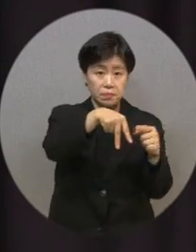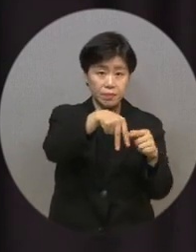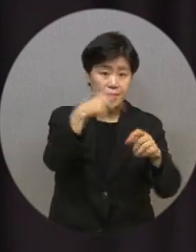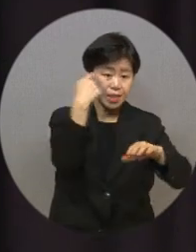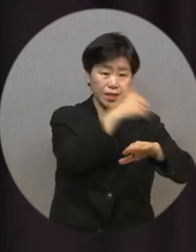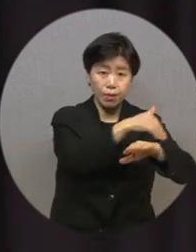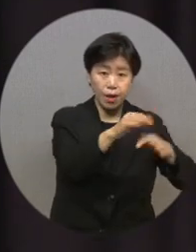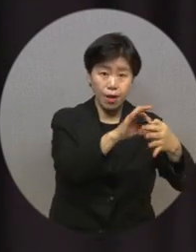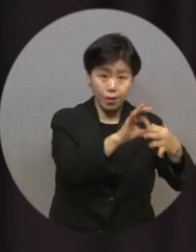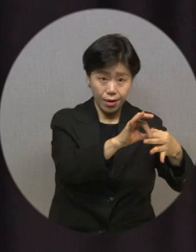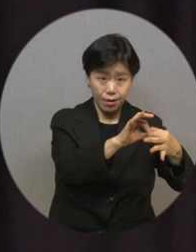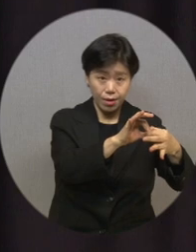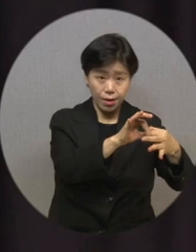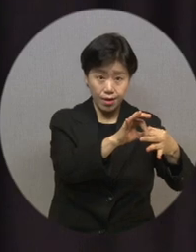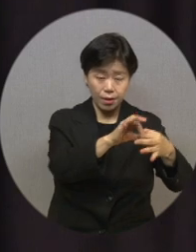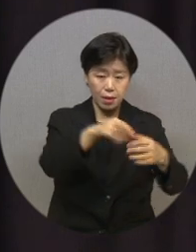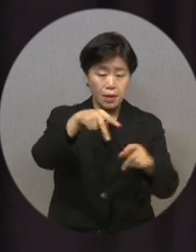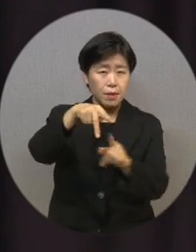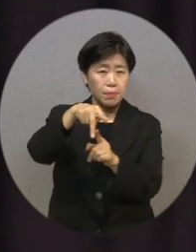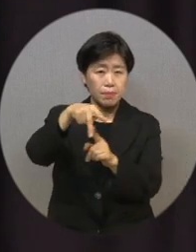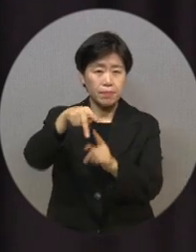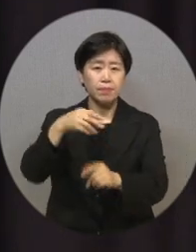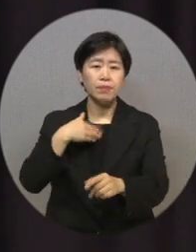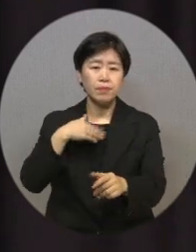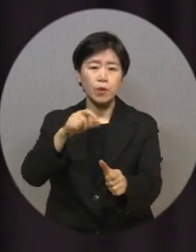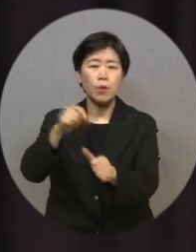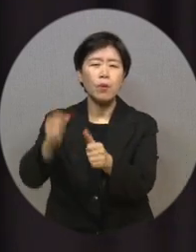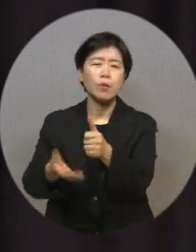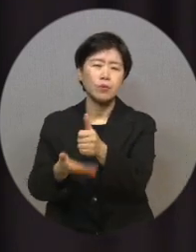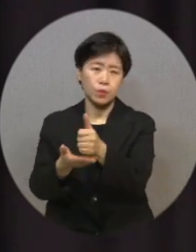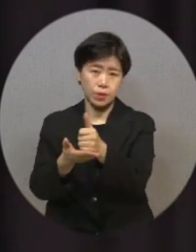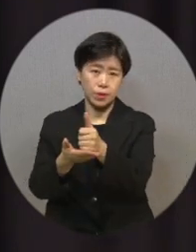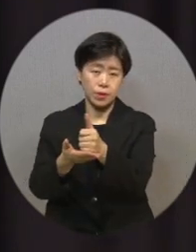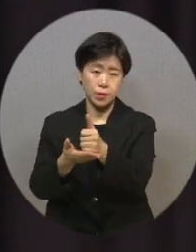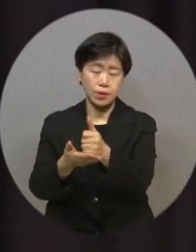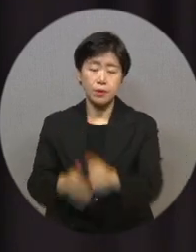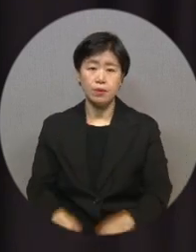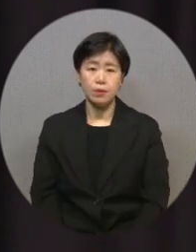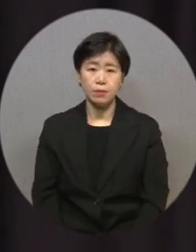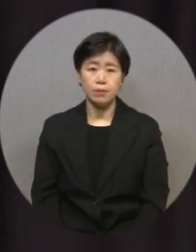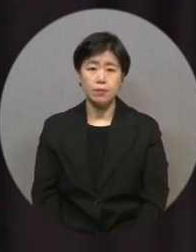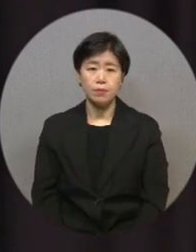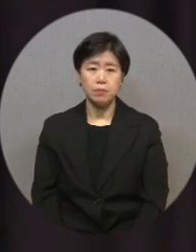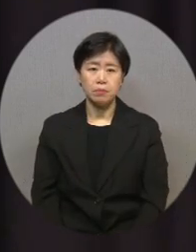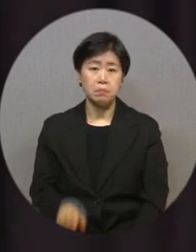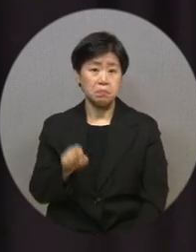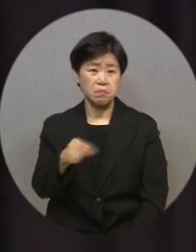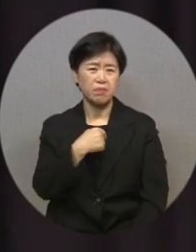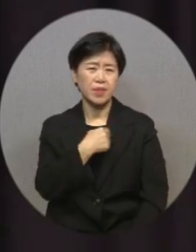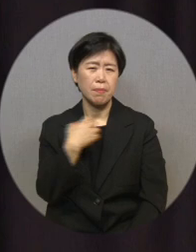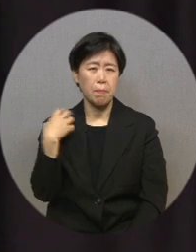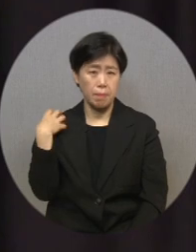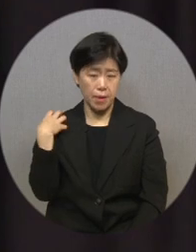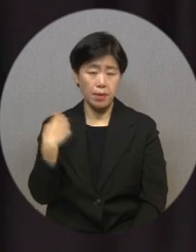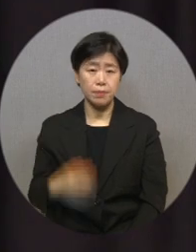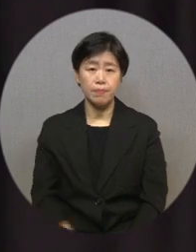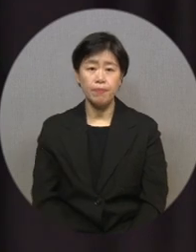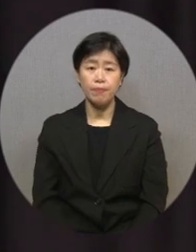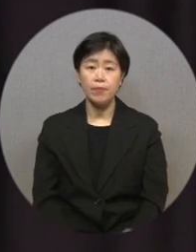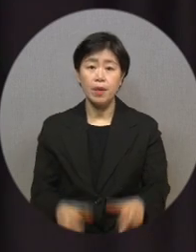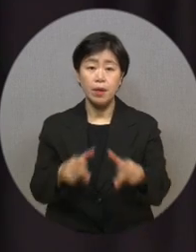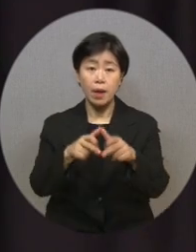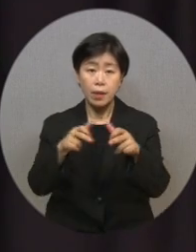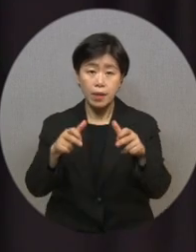이사가 있고요 제가 지금 맡고 있는 고용 촉진 이사 두 파트가 있는데요 저는 장애인고용 촉진 주요 업무에